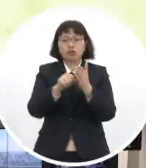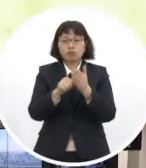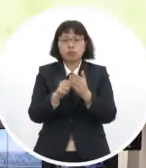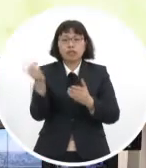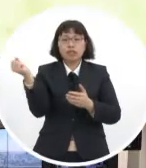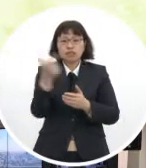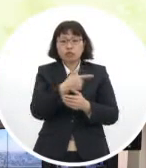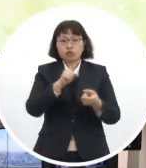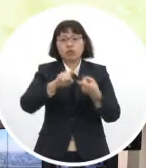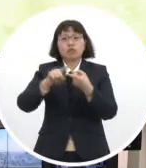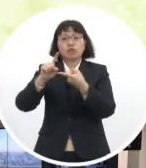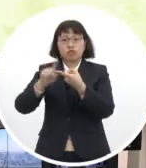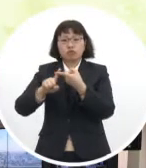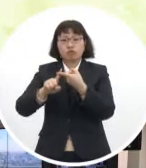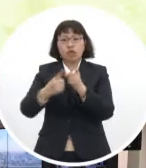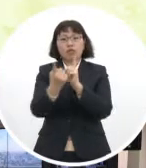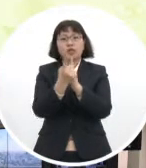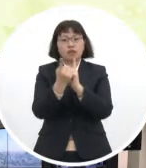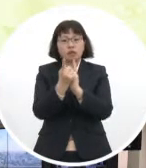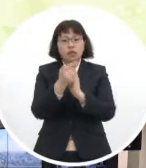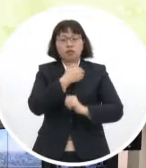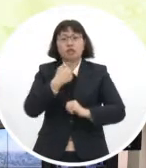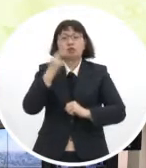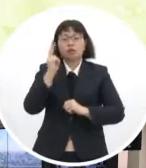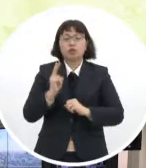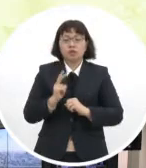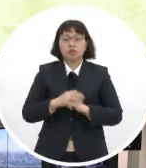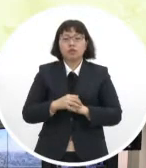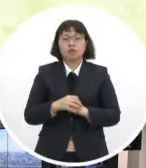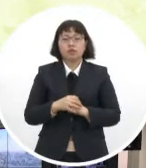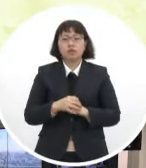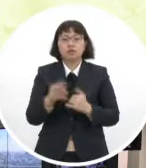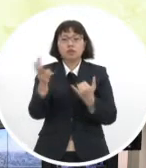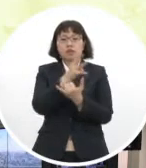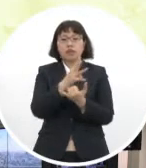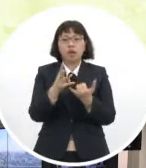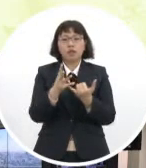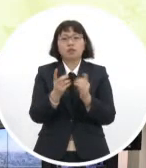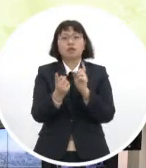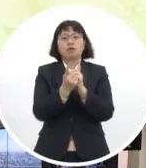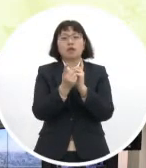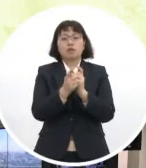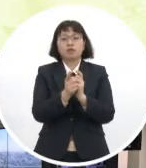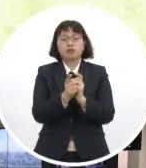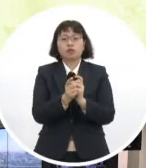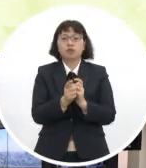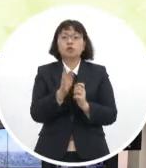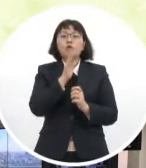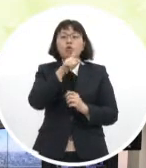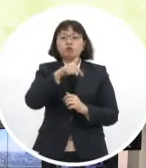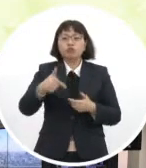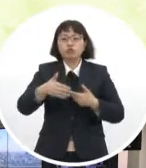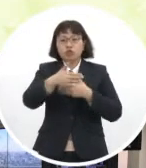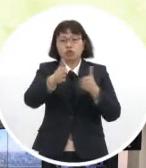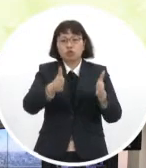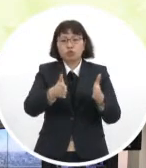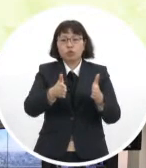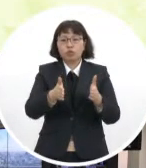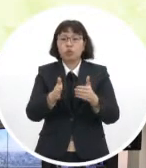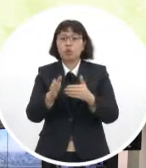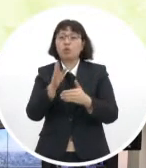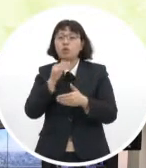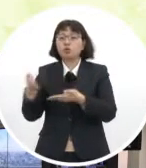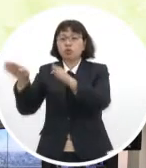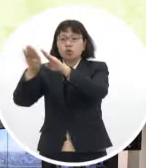かつ的確な対策を講じられるよう、災害対策本部室などを本庁舎から自治センターに移